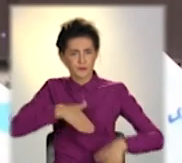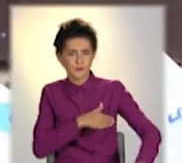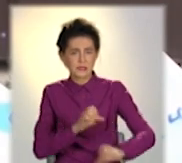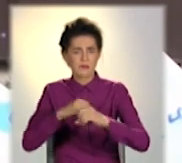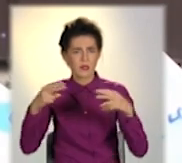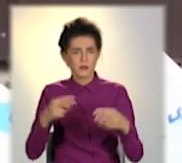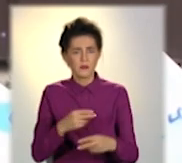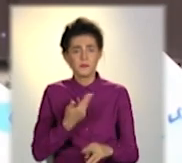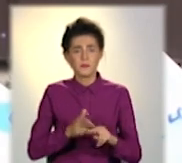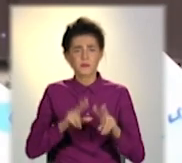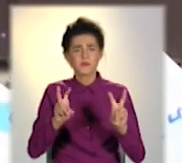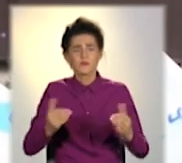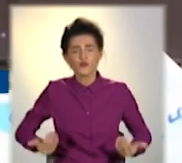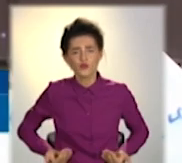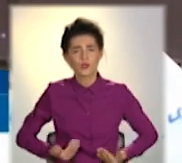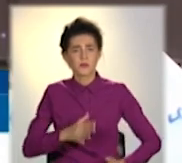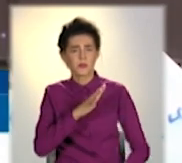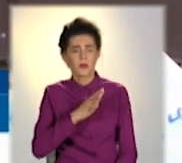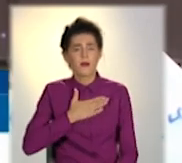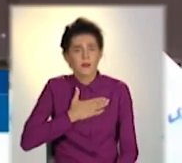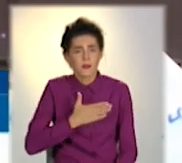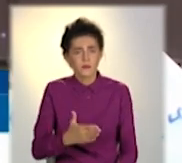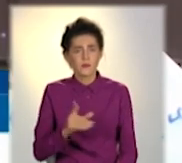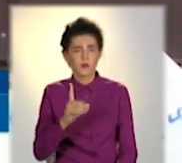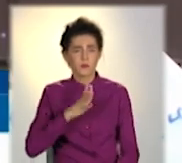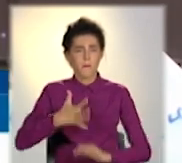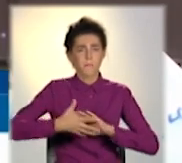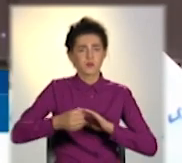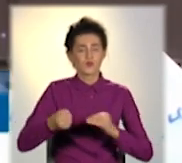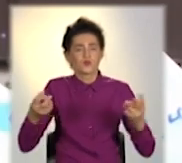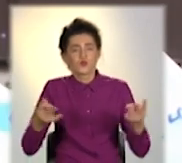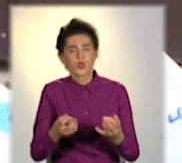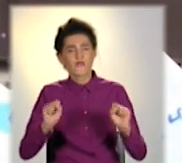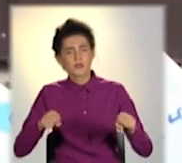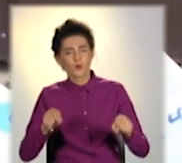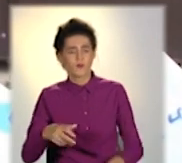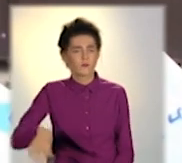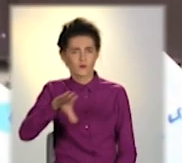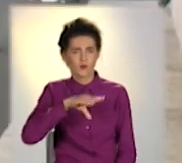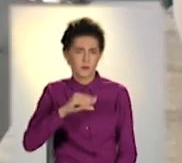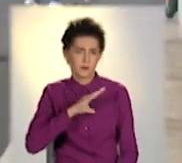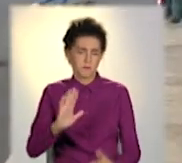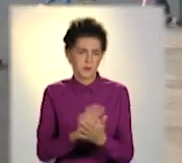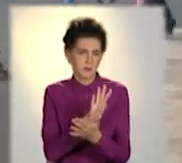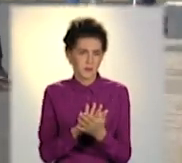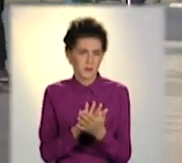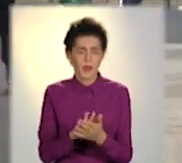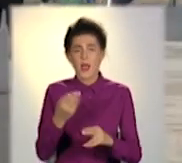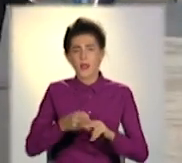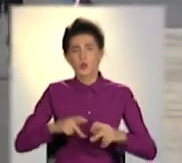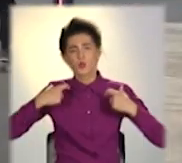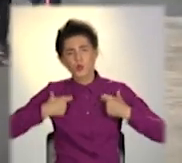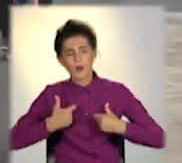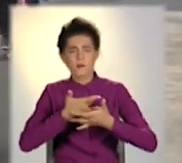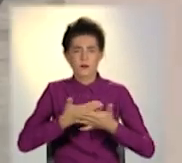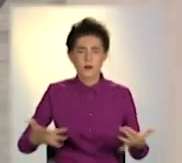Щоб ваша життя була активна, щоб ви отримали потрібні вам можливості, і все це було безплатно. Тож, окрім рюкзаків,